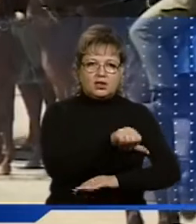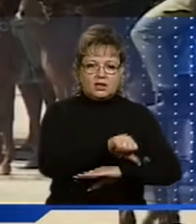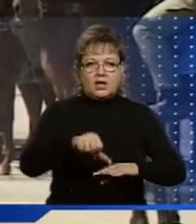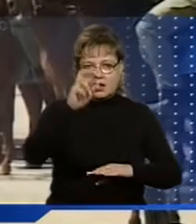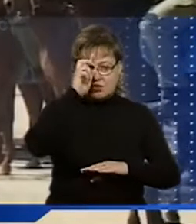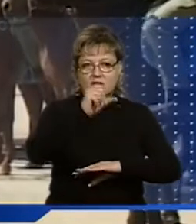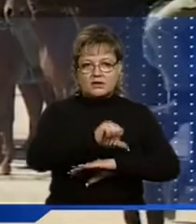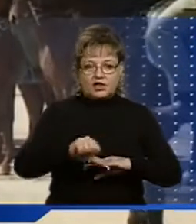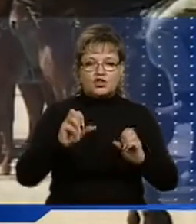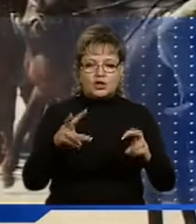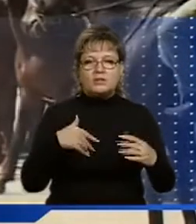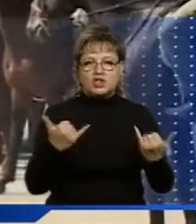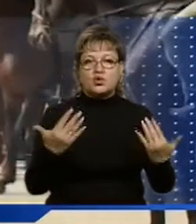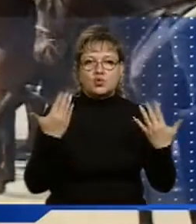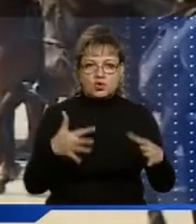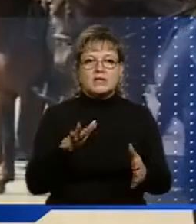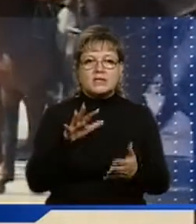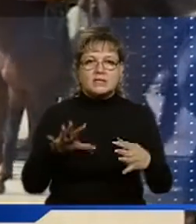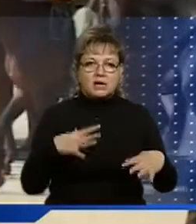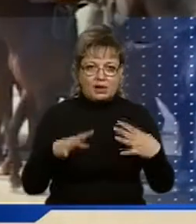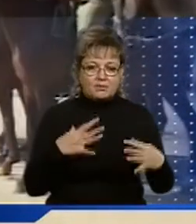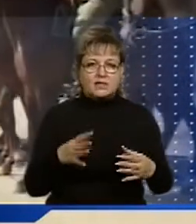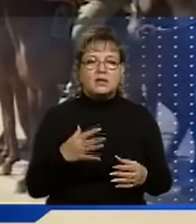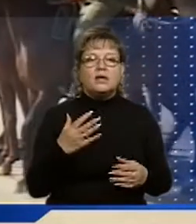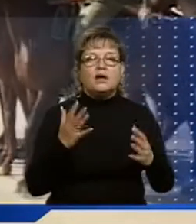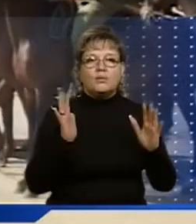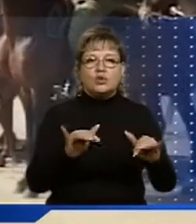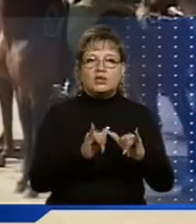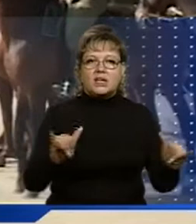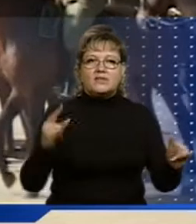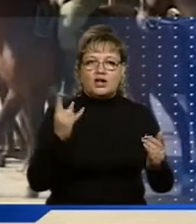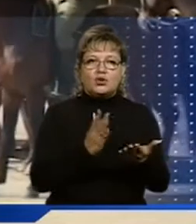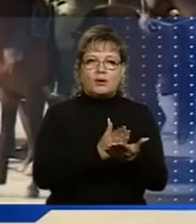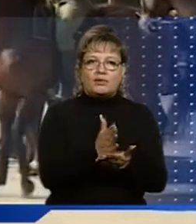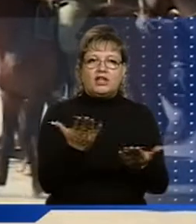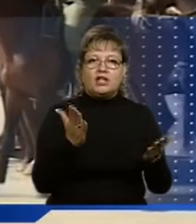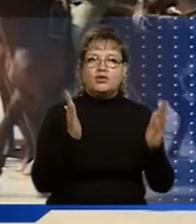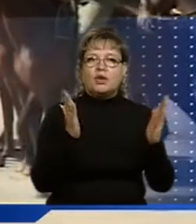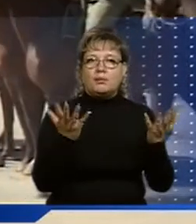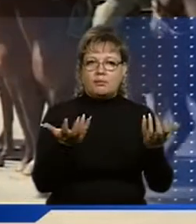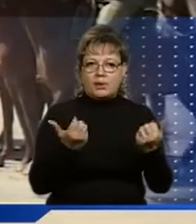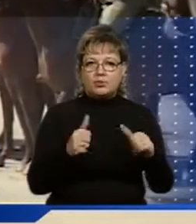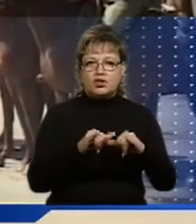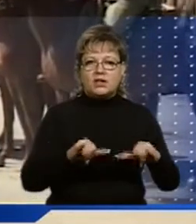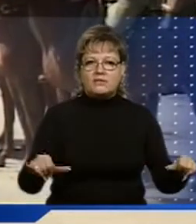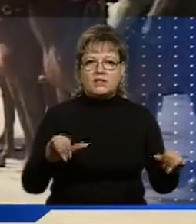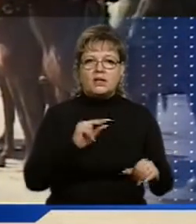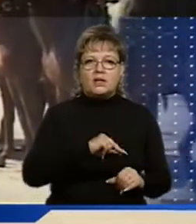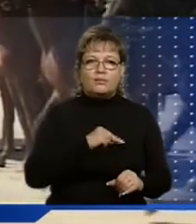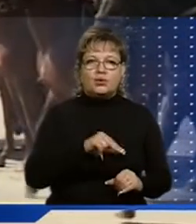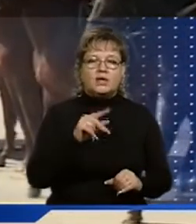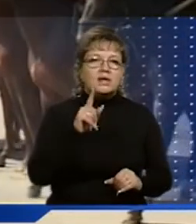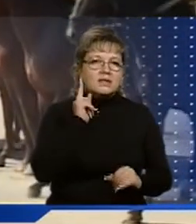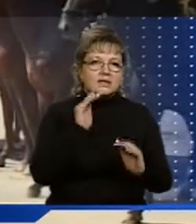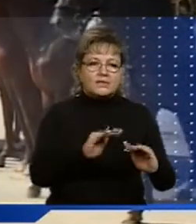государственной границы, чем мы сейчас и занимаемся. Параллельно будет развито еще одно направление, которое получит развитие, работа с несовершеннолетними,